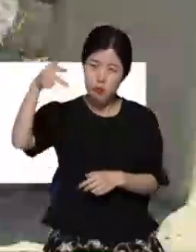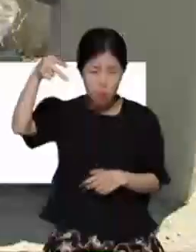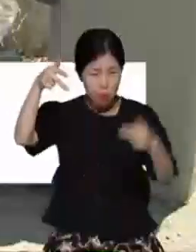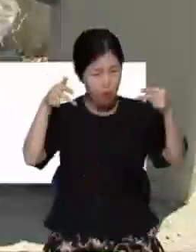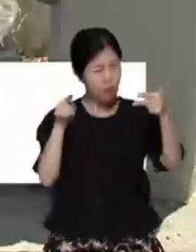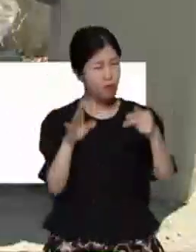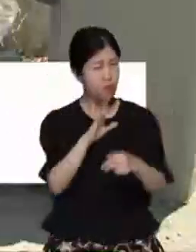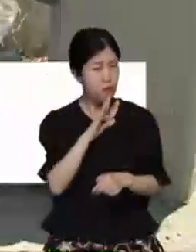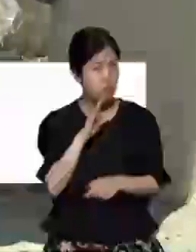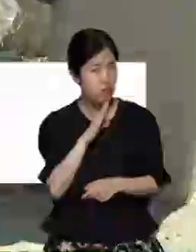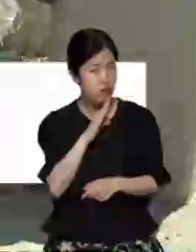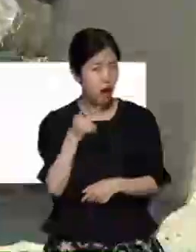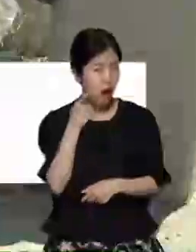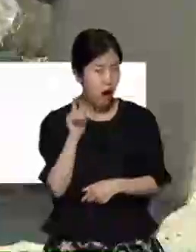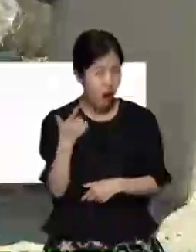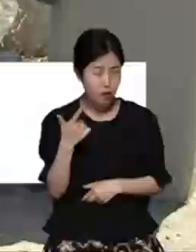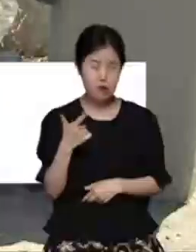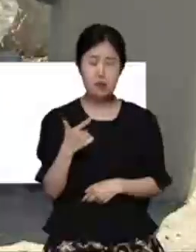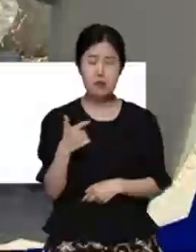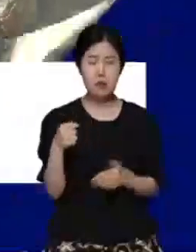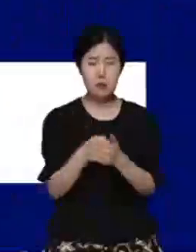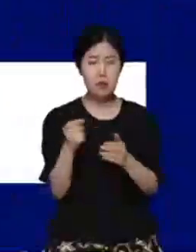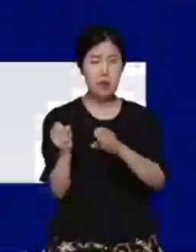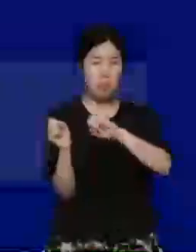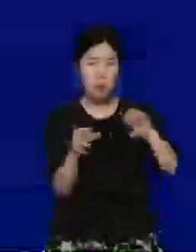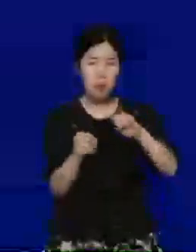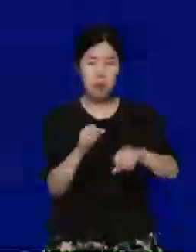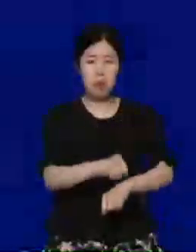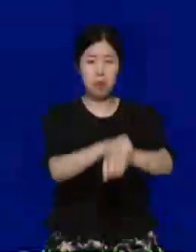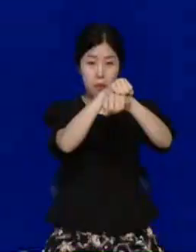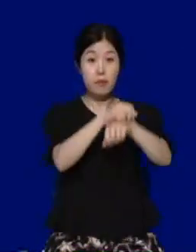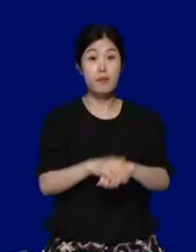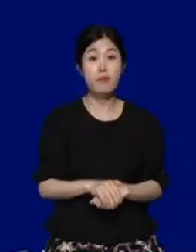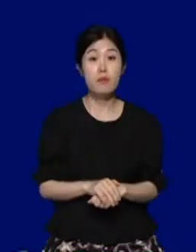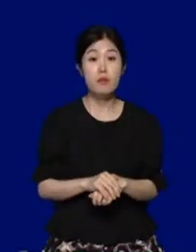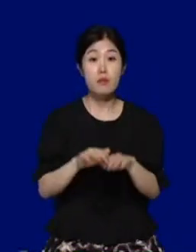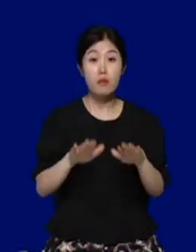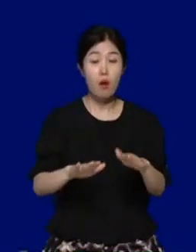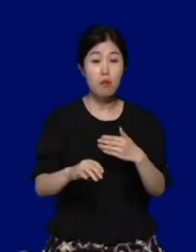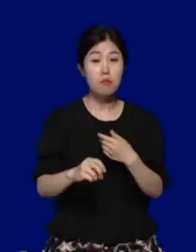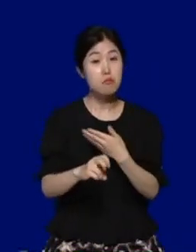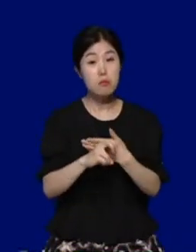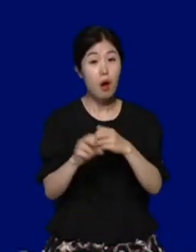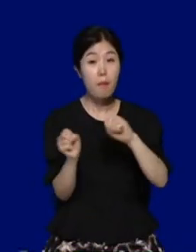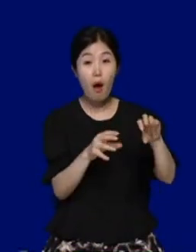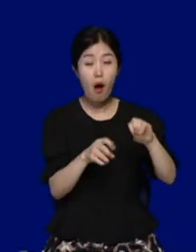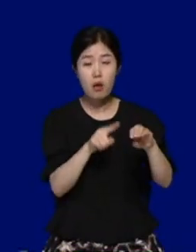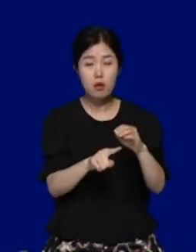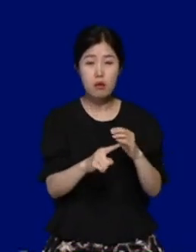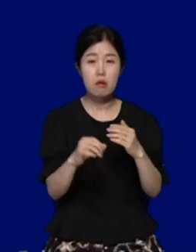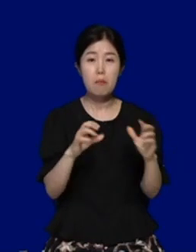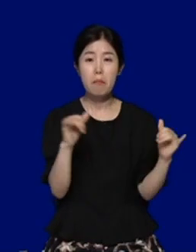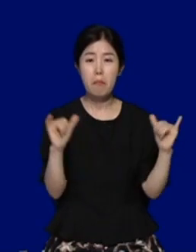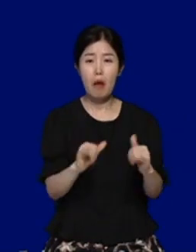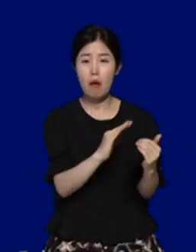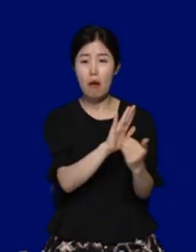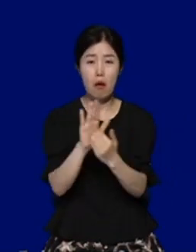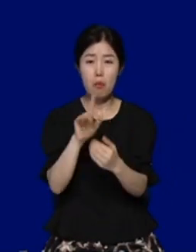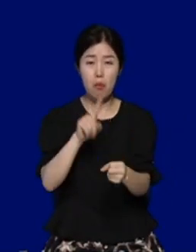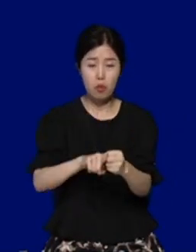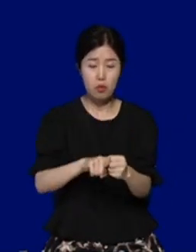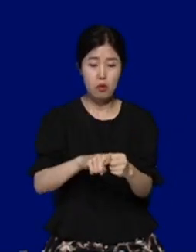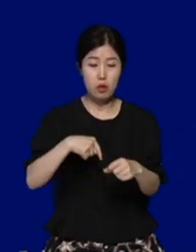버려버려. 이렇게 쌓여버려 막. 밤에 버려버려. 이런 쓰레기 불법 투기를 막고자 광주 5개